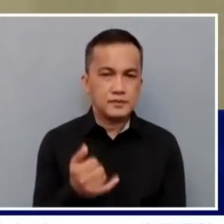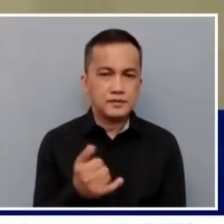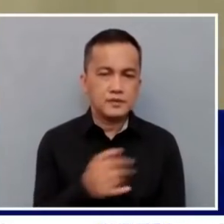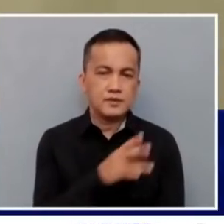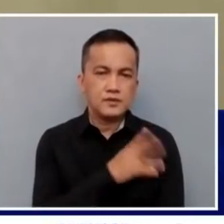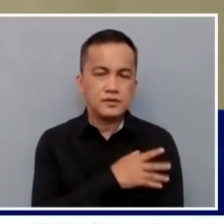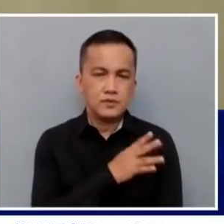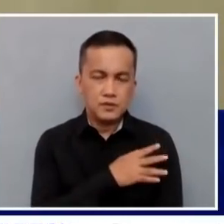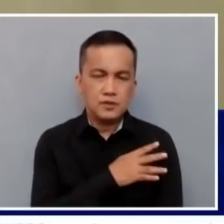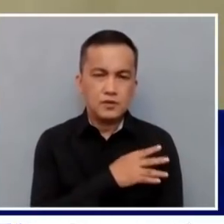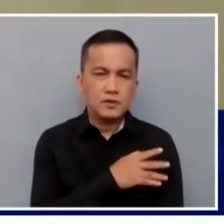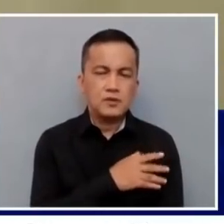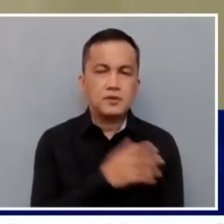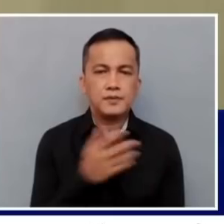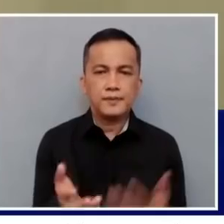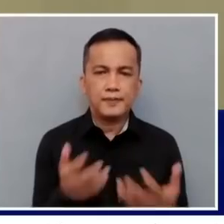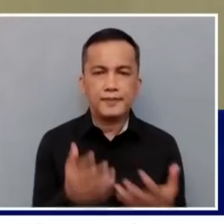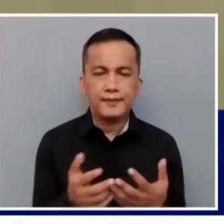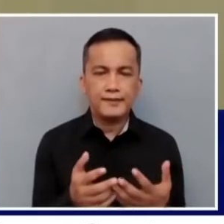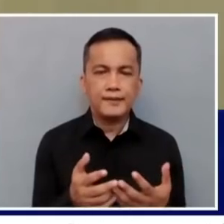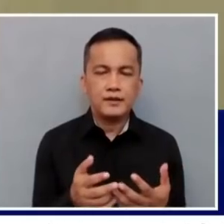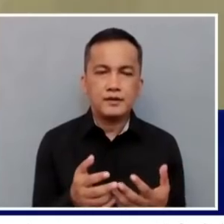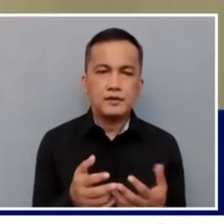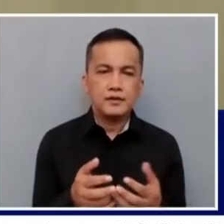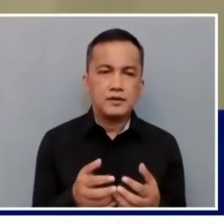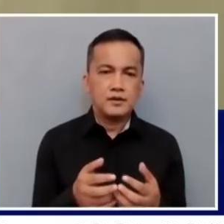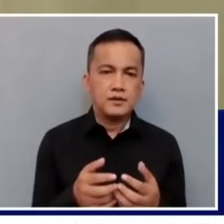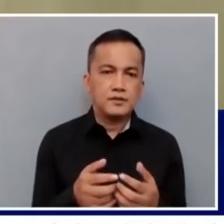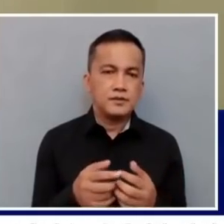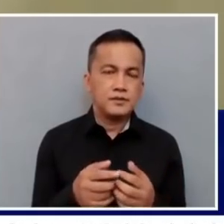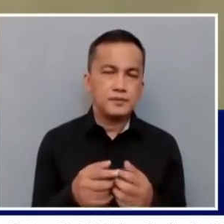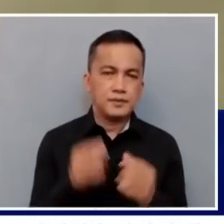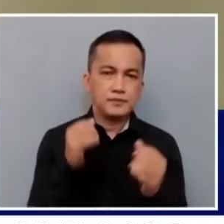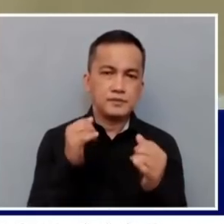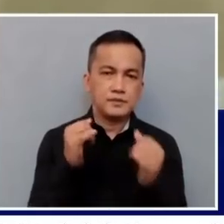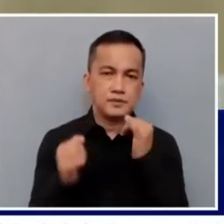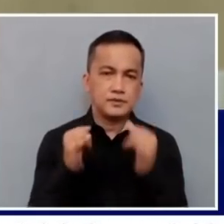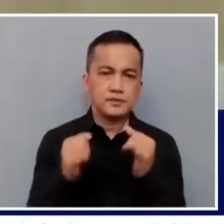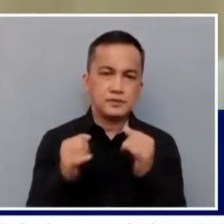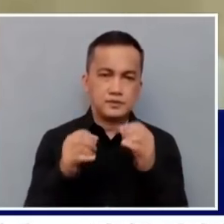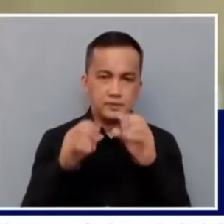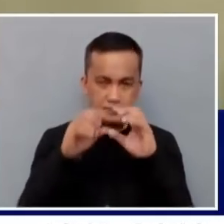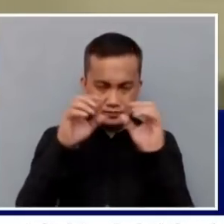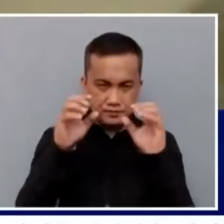natin na maaring pahayag ni Mayor Sara Duterte.